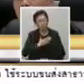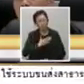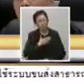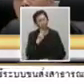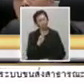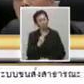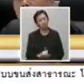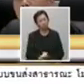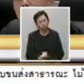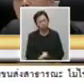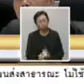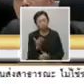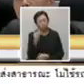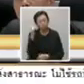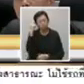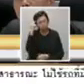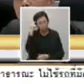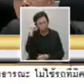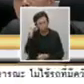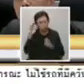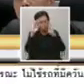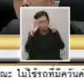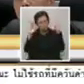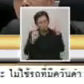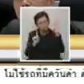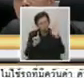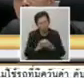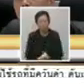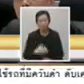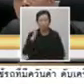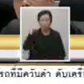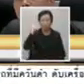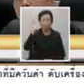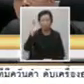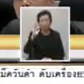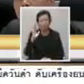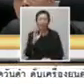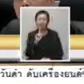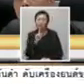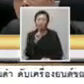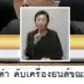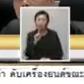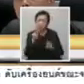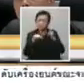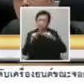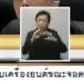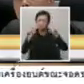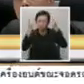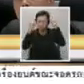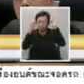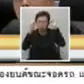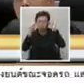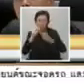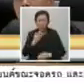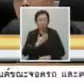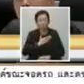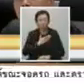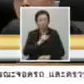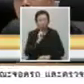เป็นผู้ที่มีความรู้จะมีข้อมูลเรื่องอะไรที่อภิปรายไม่ไว้วางใจท่านนายกรัฐมนตรีบ้านผมเนี่ยเ